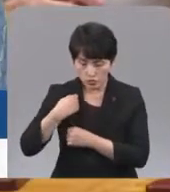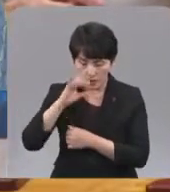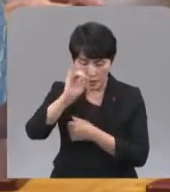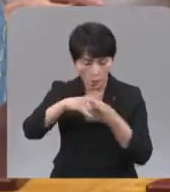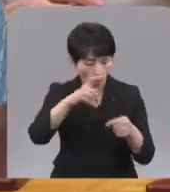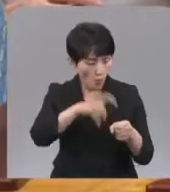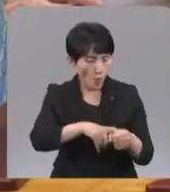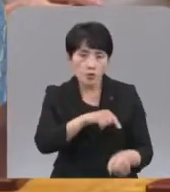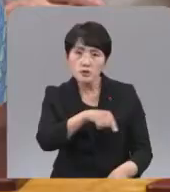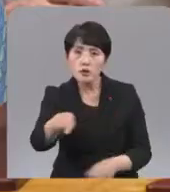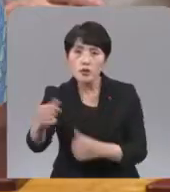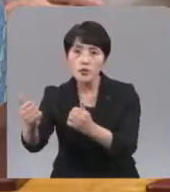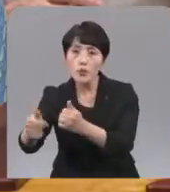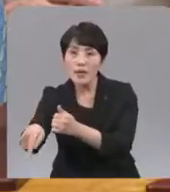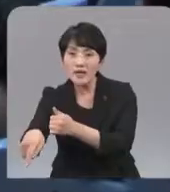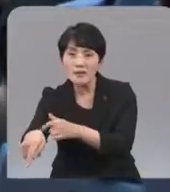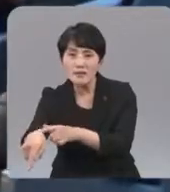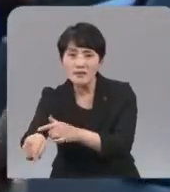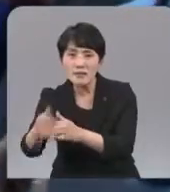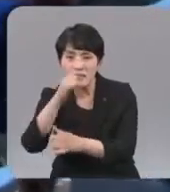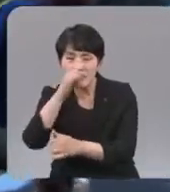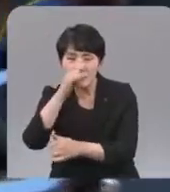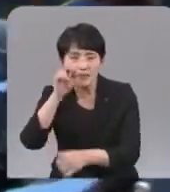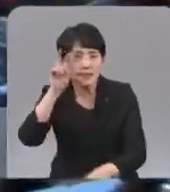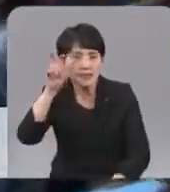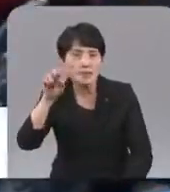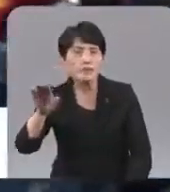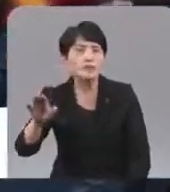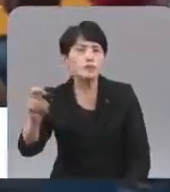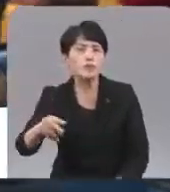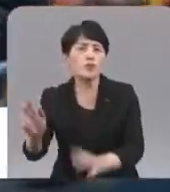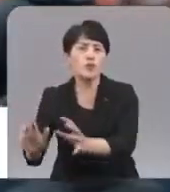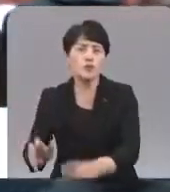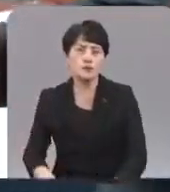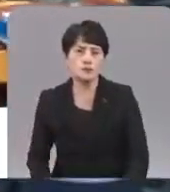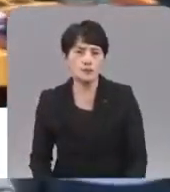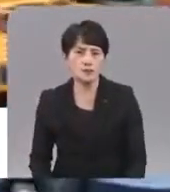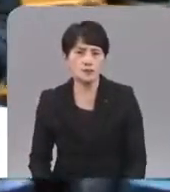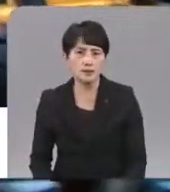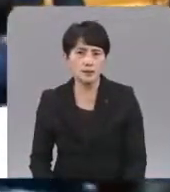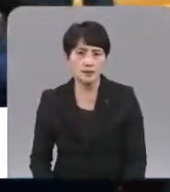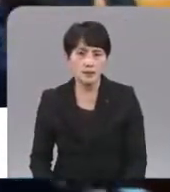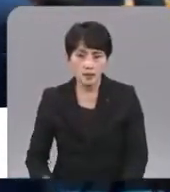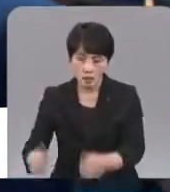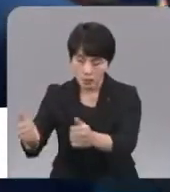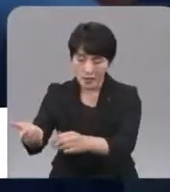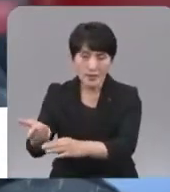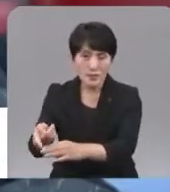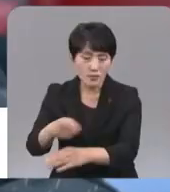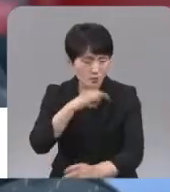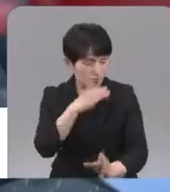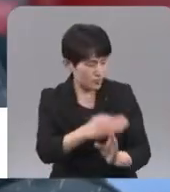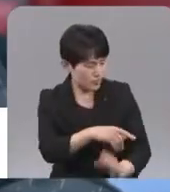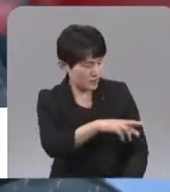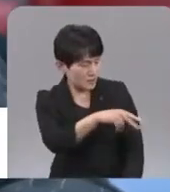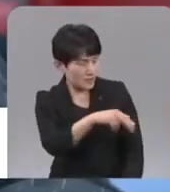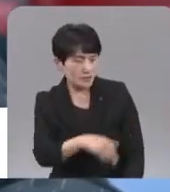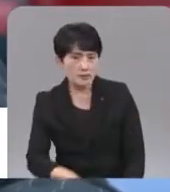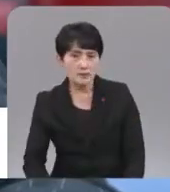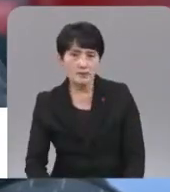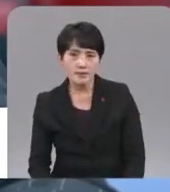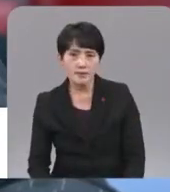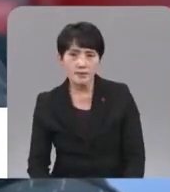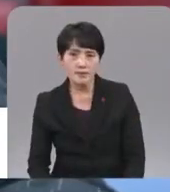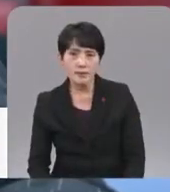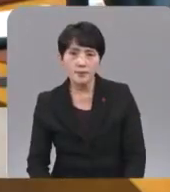在常任理事国中国和俄罗斯的反对下未能达成一致意见。包括韩国在内的十个国家另行发